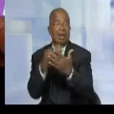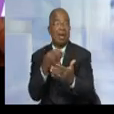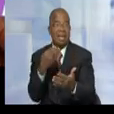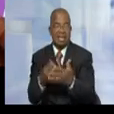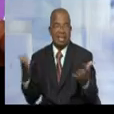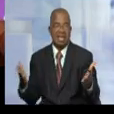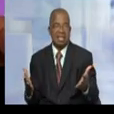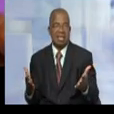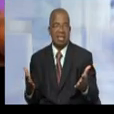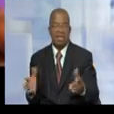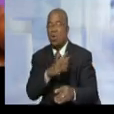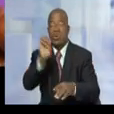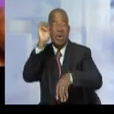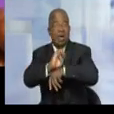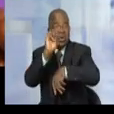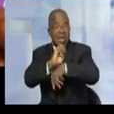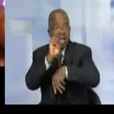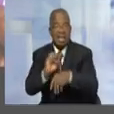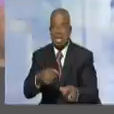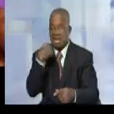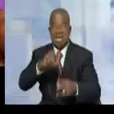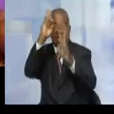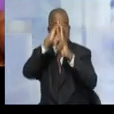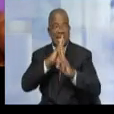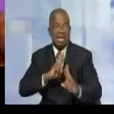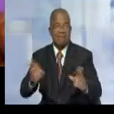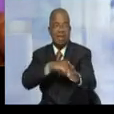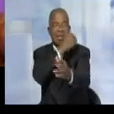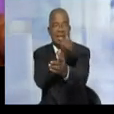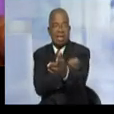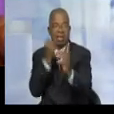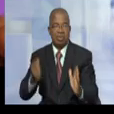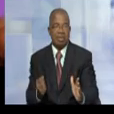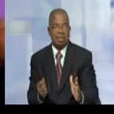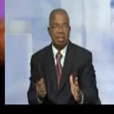autorités afin que désormais qu'ils prennent des ministères chrétiens